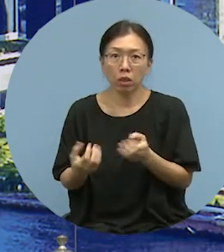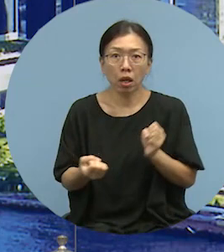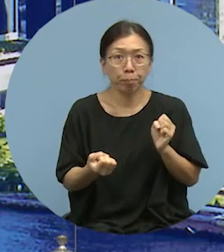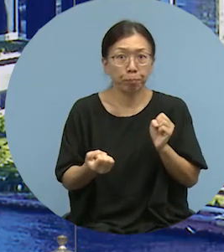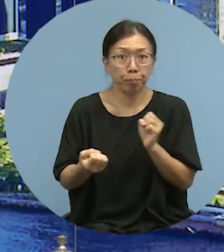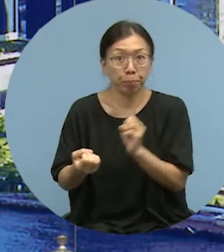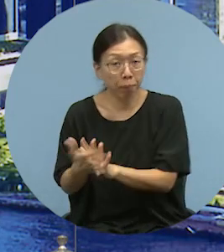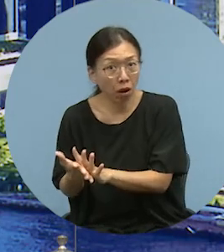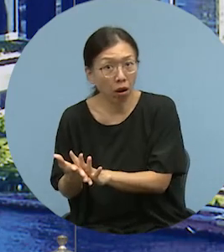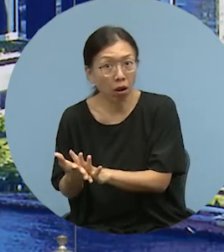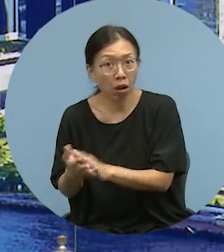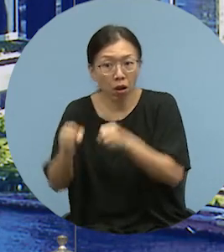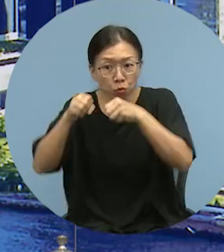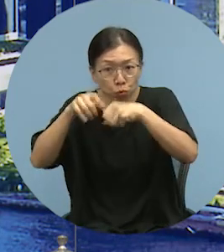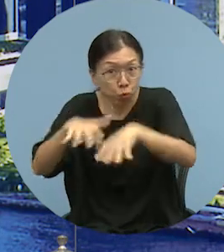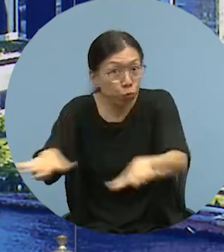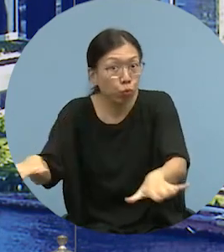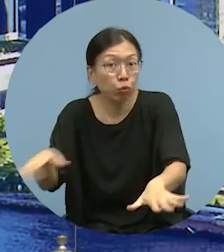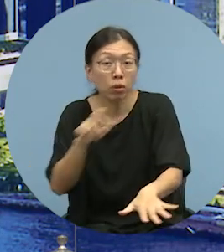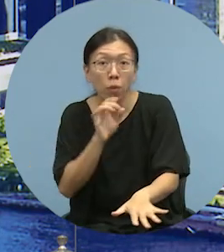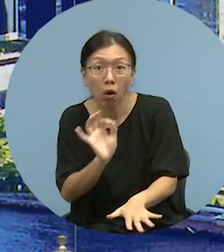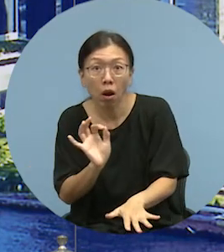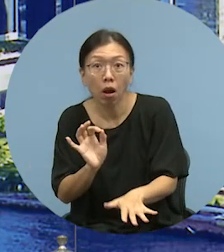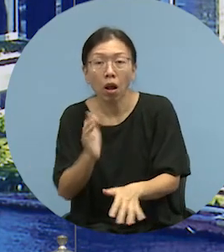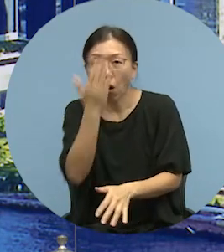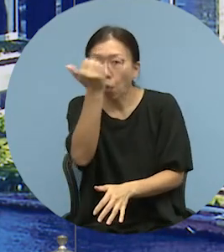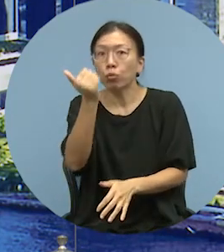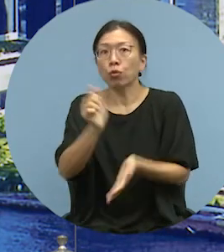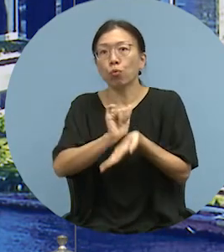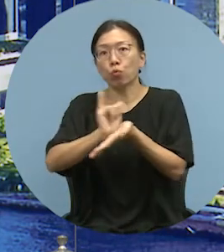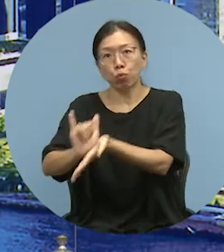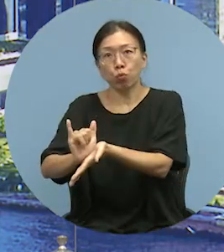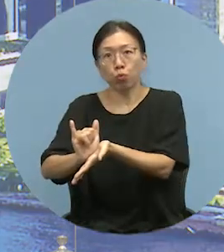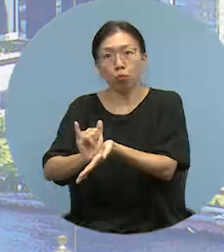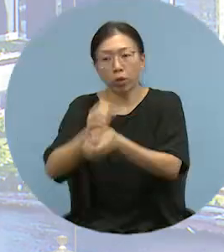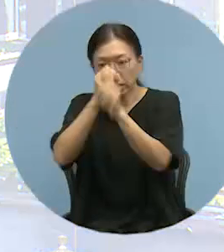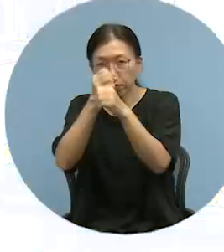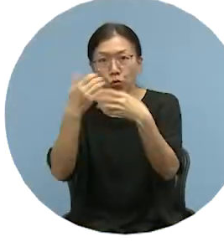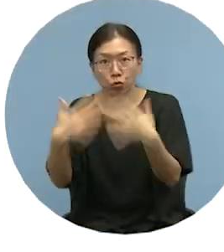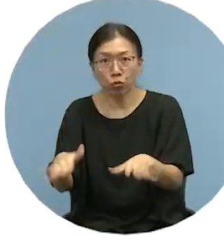即係傳播咗去社區啦？咁好彩佢哋入咗院之後接受測試都係陰性。